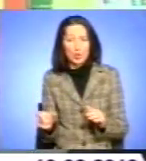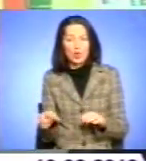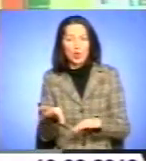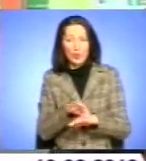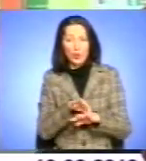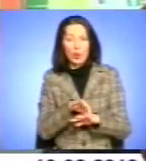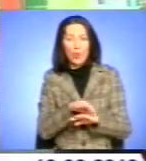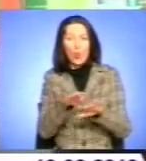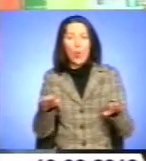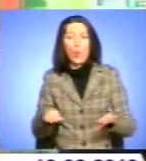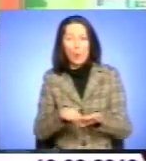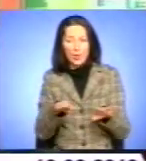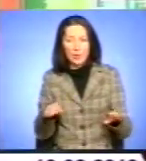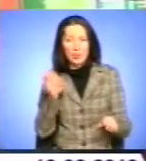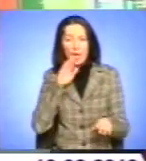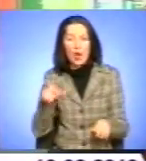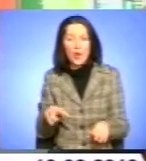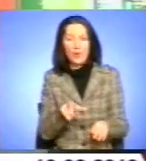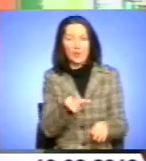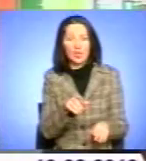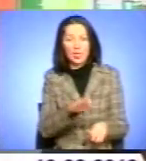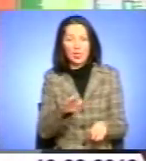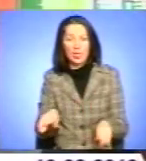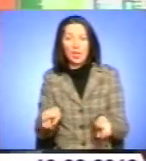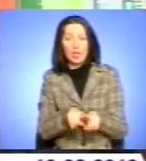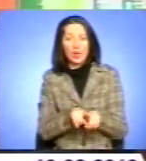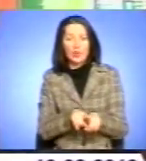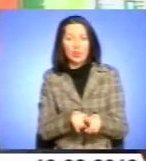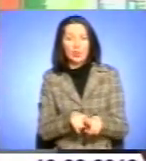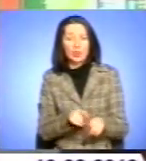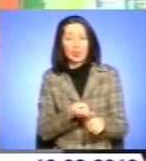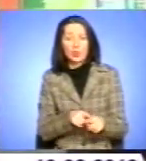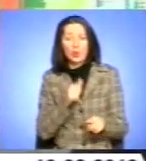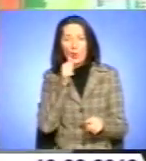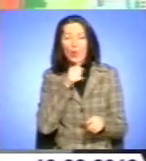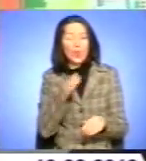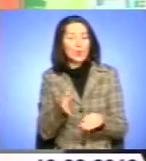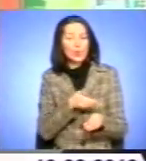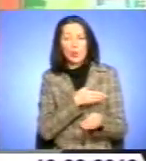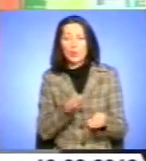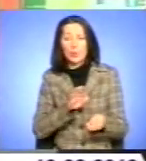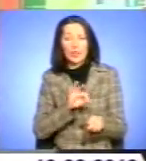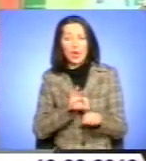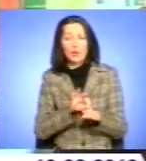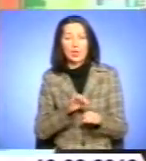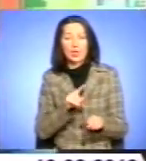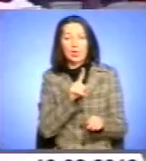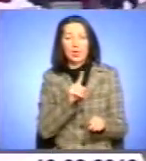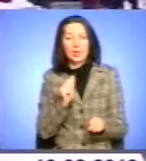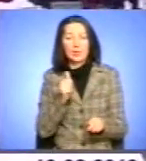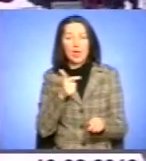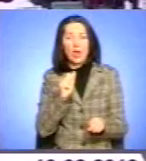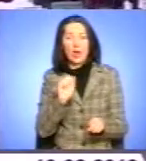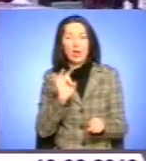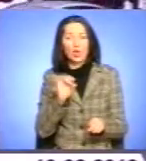зимних водах. І дітей теж. Ага. І тут цього року ми абсолютно не хворіли. Ви загартовані? Так, стараємося.